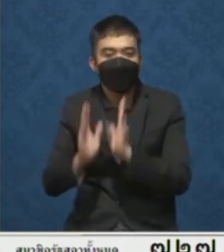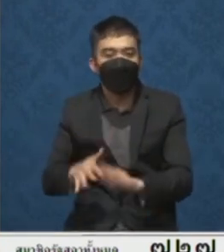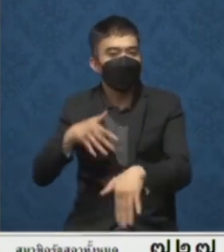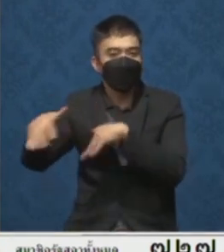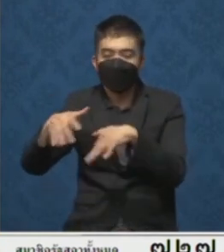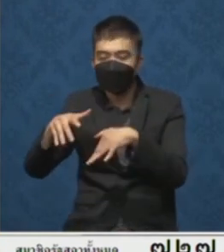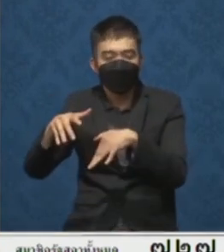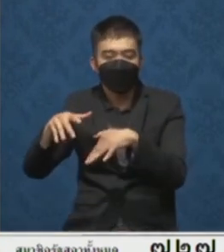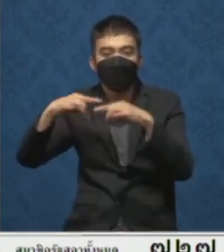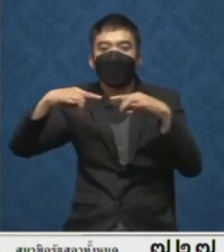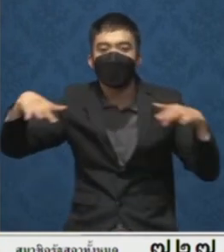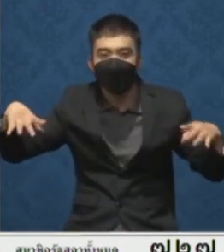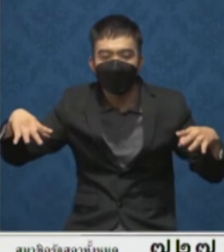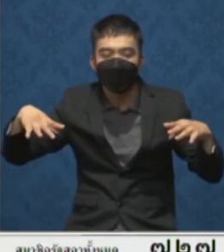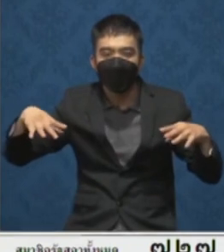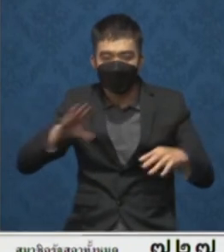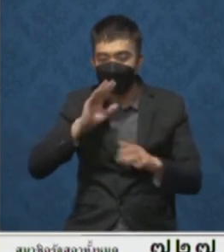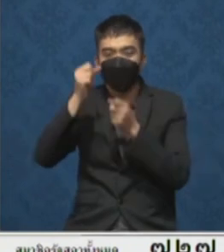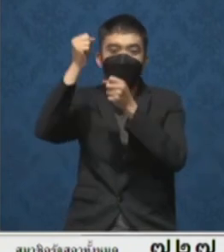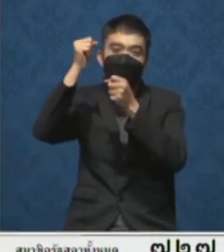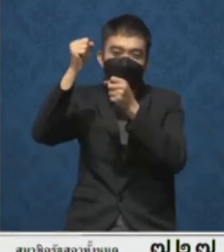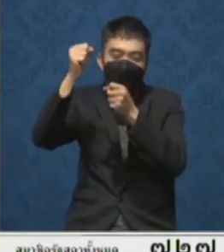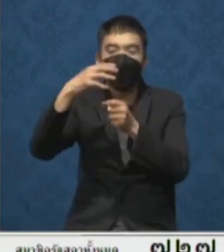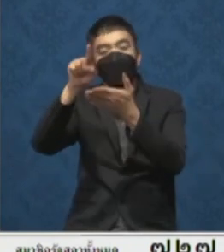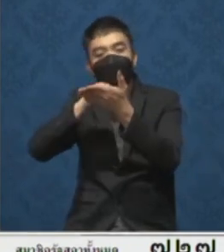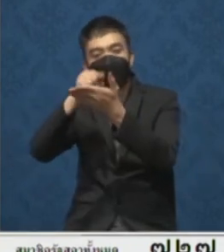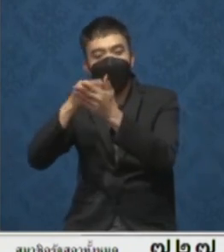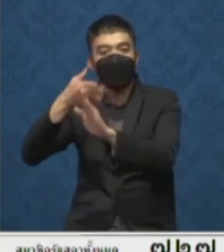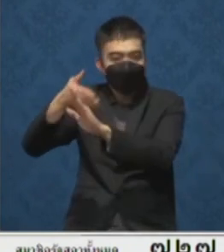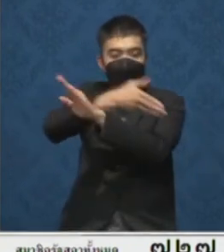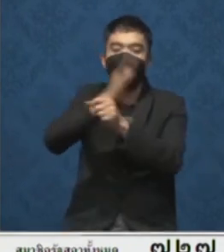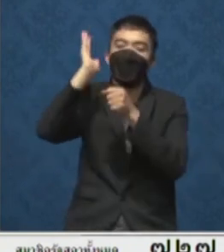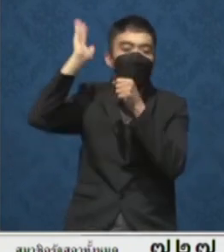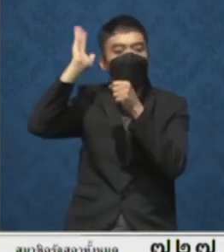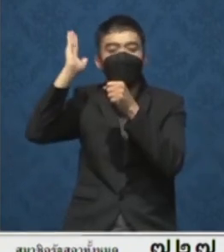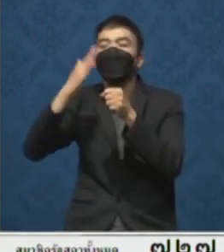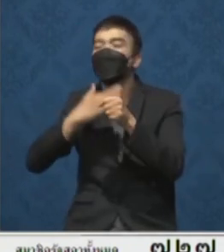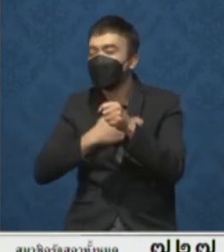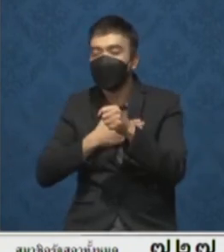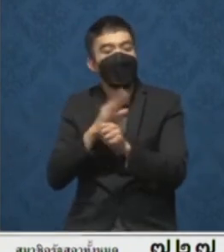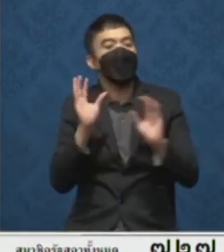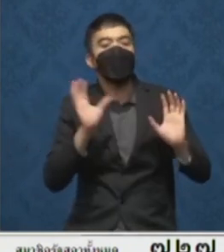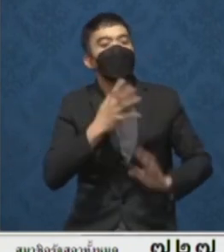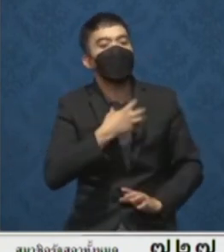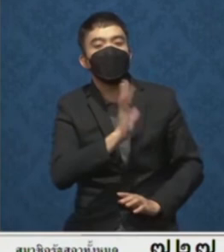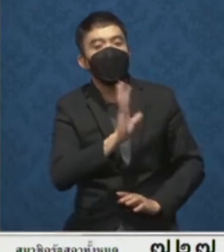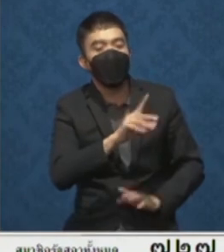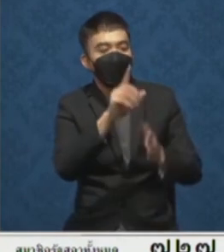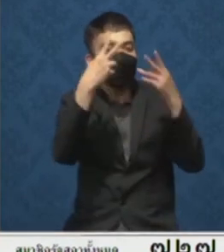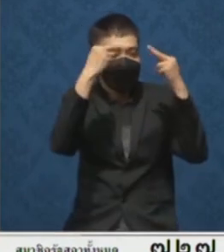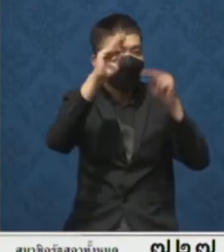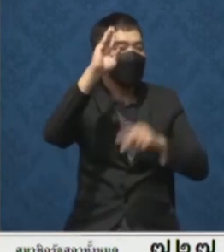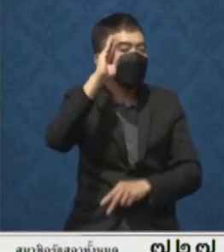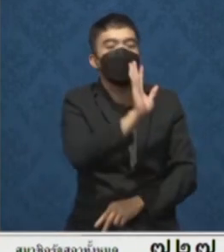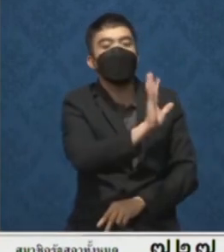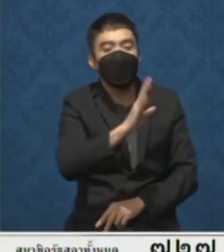ทธ์เป็นนายกต่อแม้ตอนหาเสียงในการเลือกตั้งพรรคการเมืองหลายพรรคจะบอกว่าจะไม่เอาพลเอกประยุทธ์เป็นนายกค่ะดิ